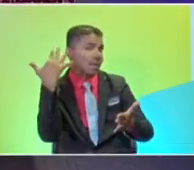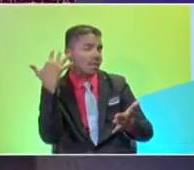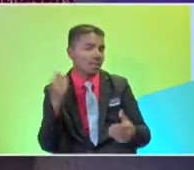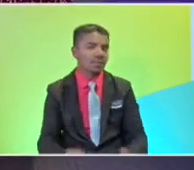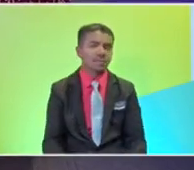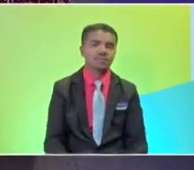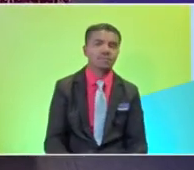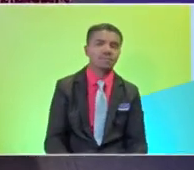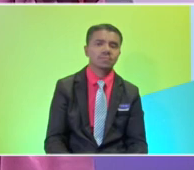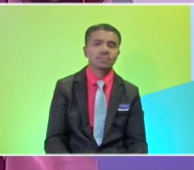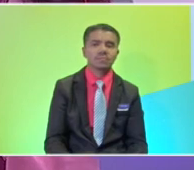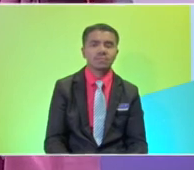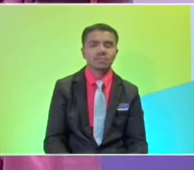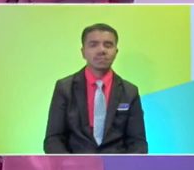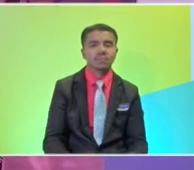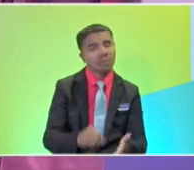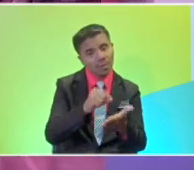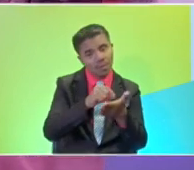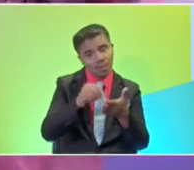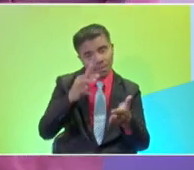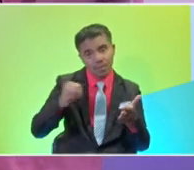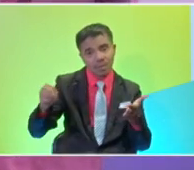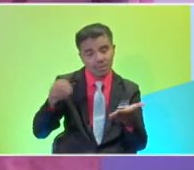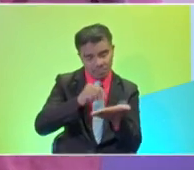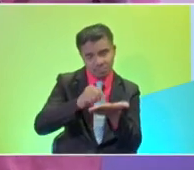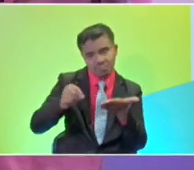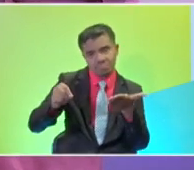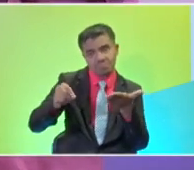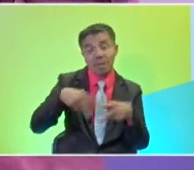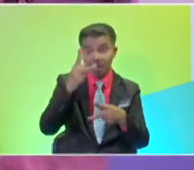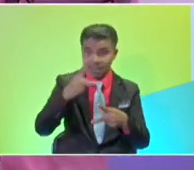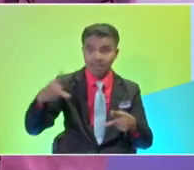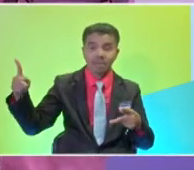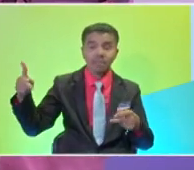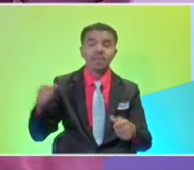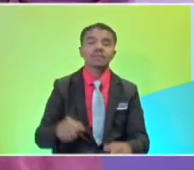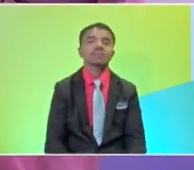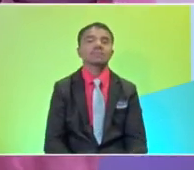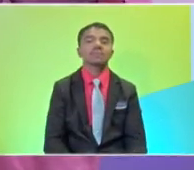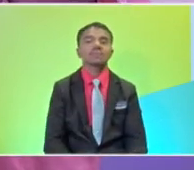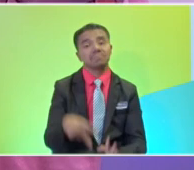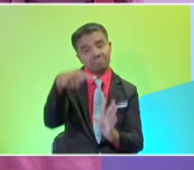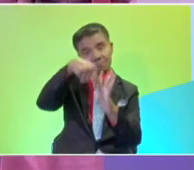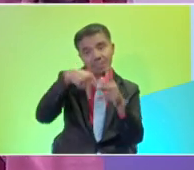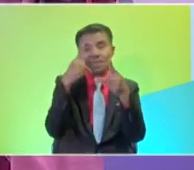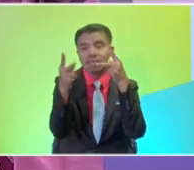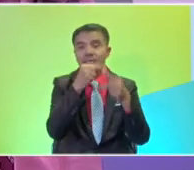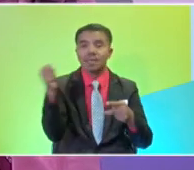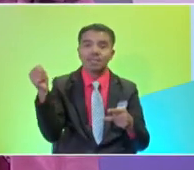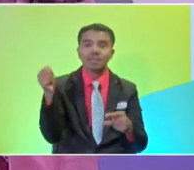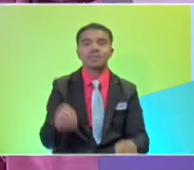dituturkan akan ditulis oleh paj Aan alkalimah makna alkalimah perkataan perkataan